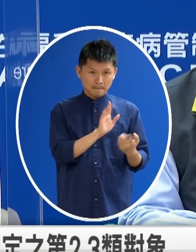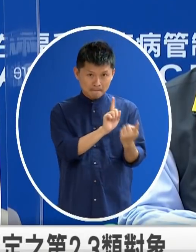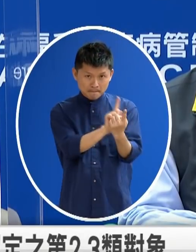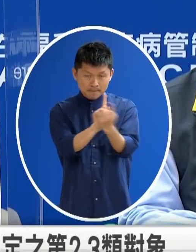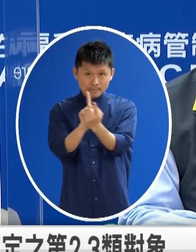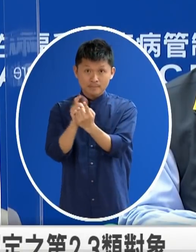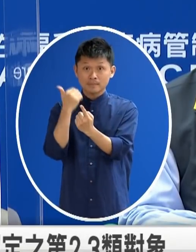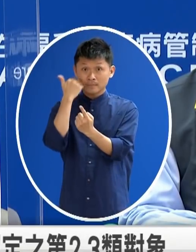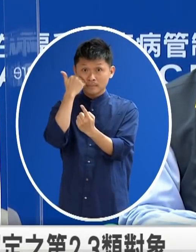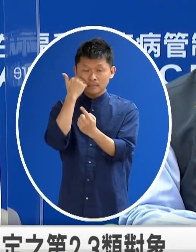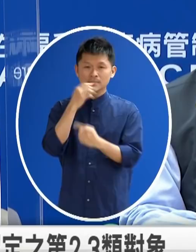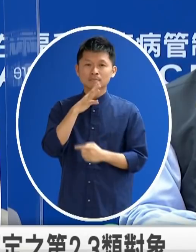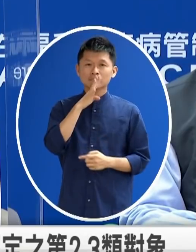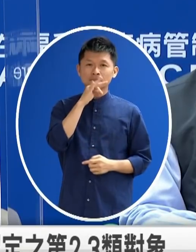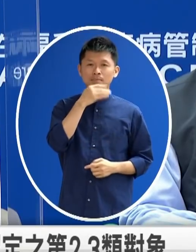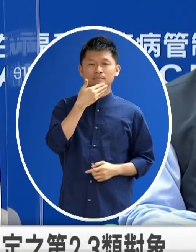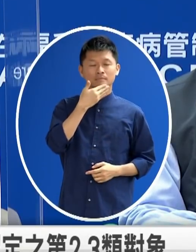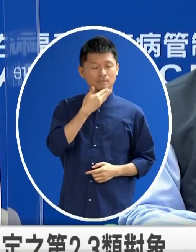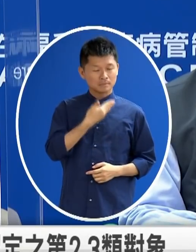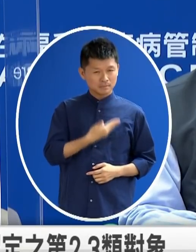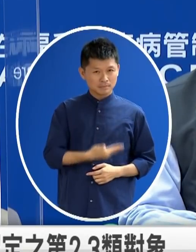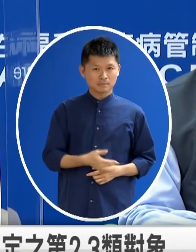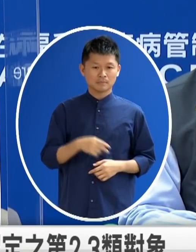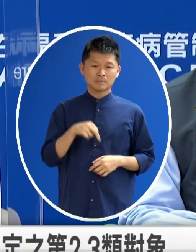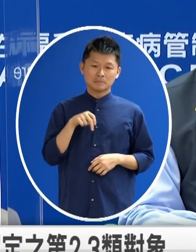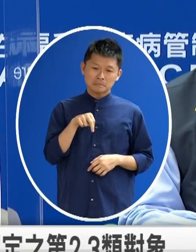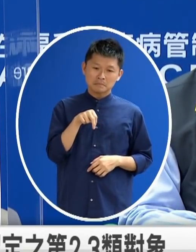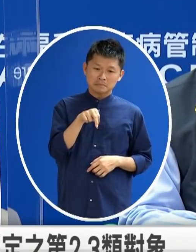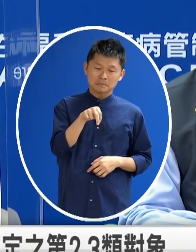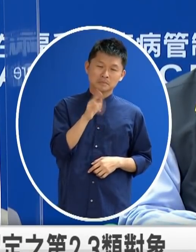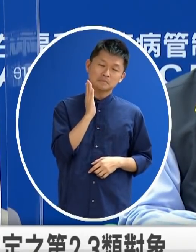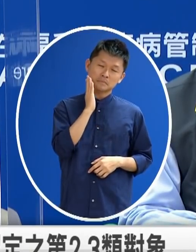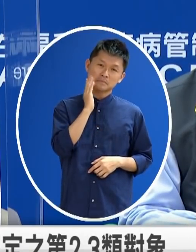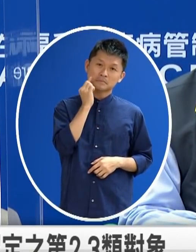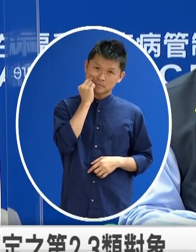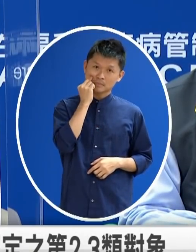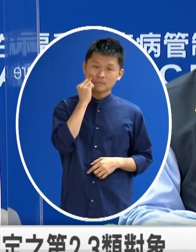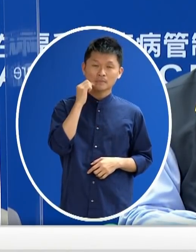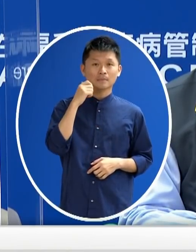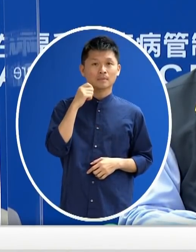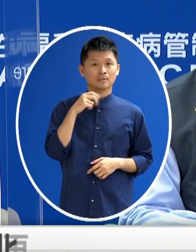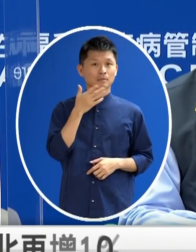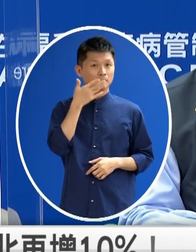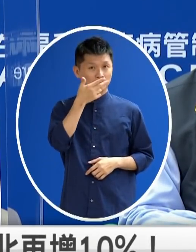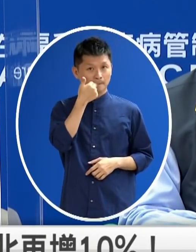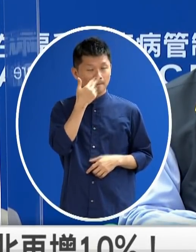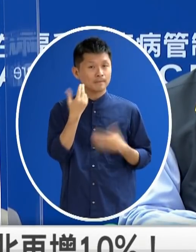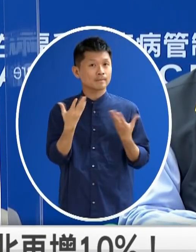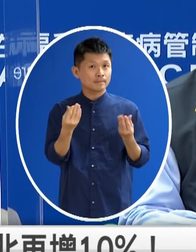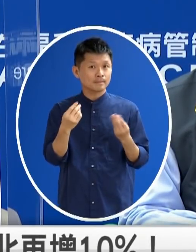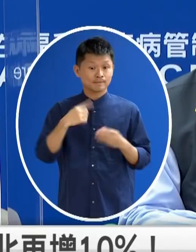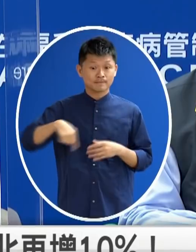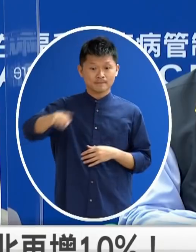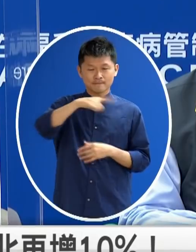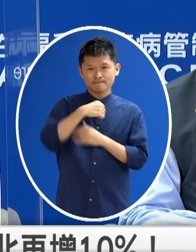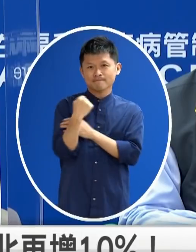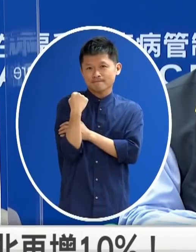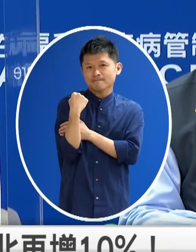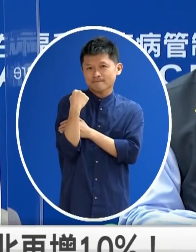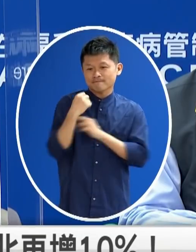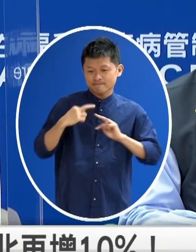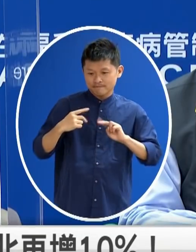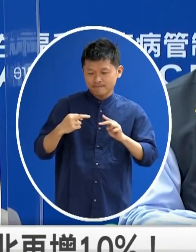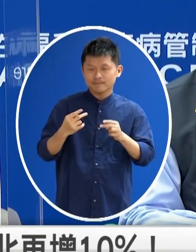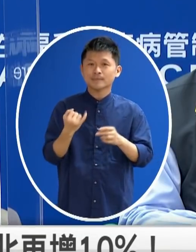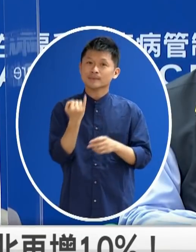的还是很多是高龄的哈，行动比较不方便哈，那我认为当然大家都还有努力的空间哈，不过我